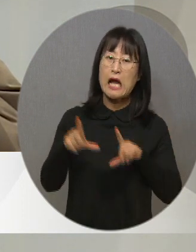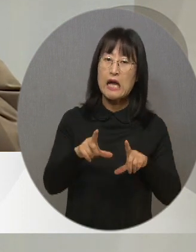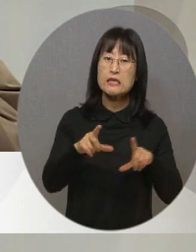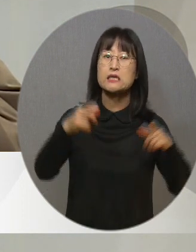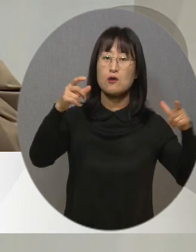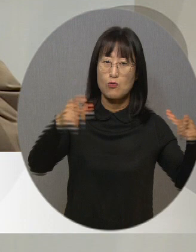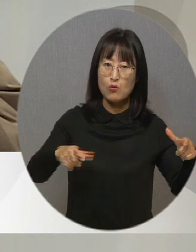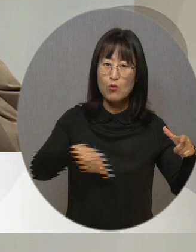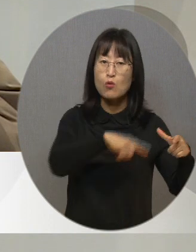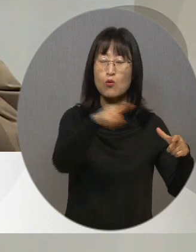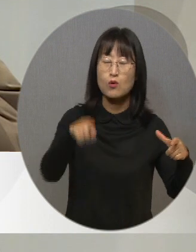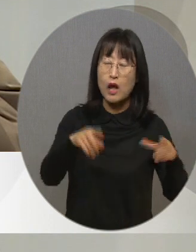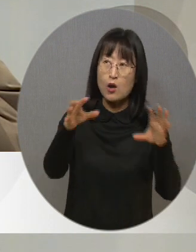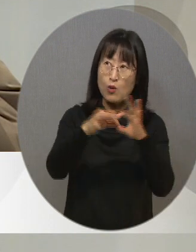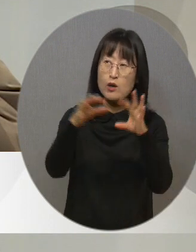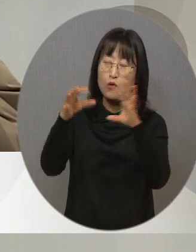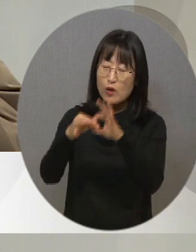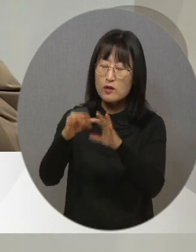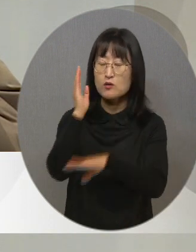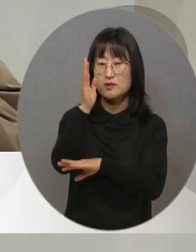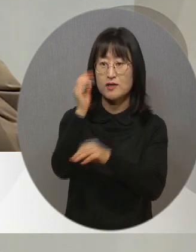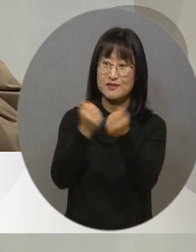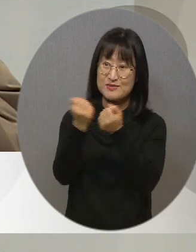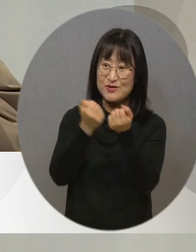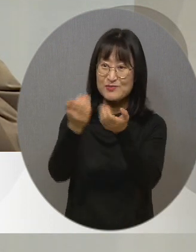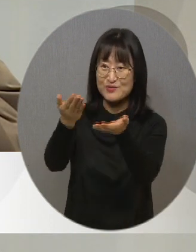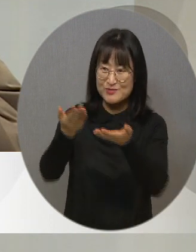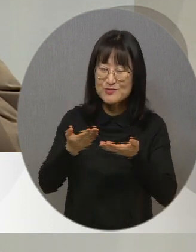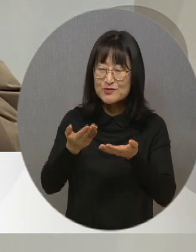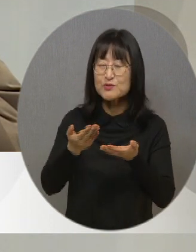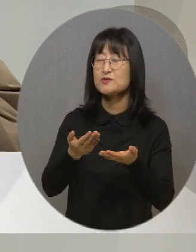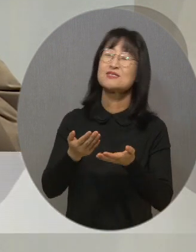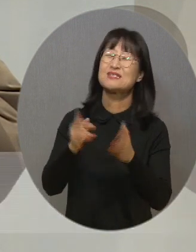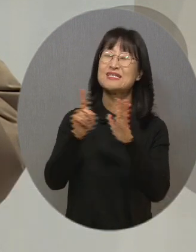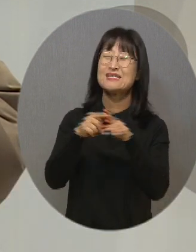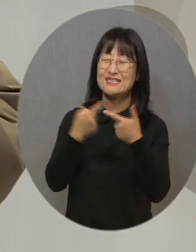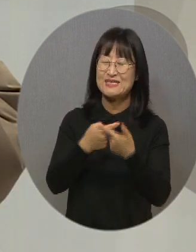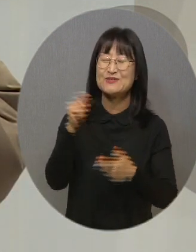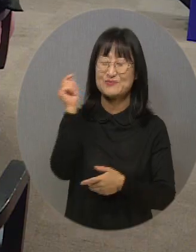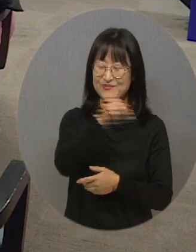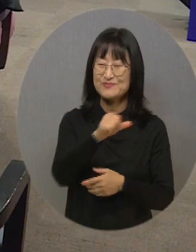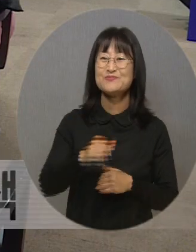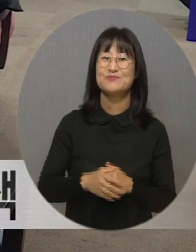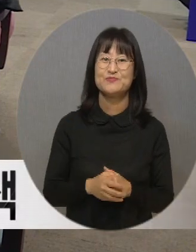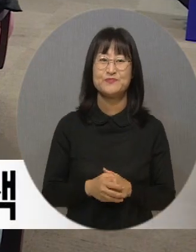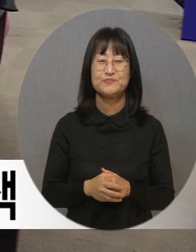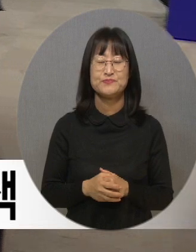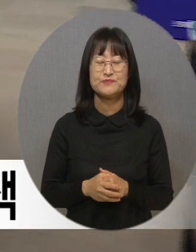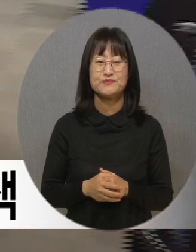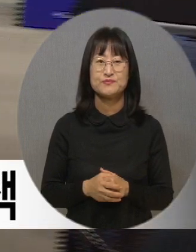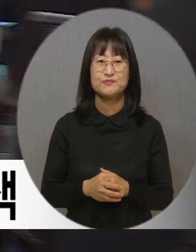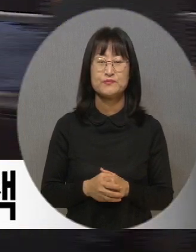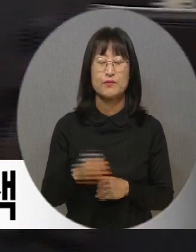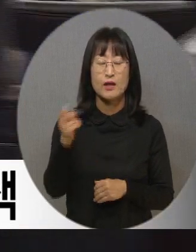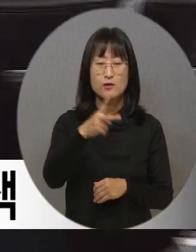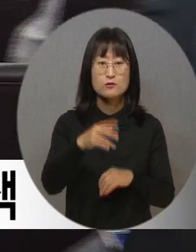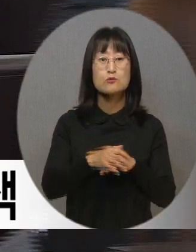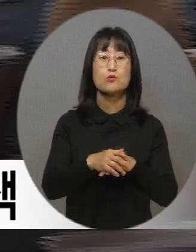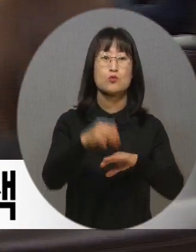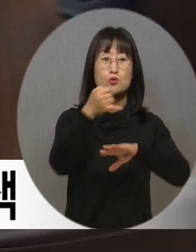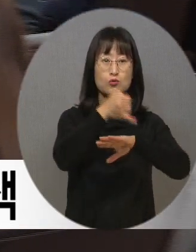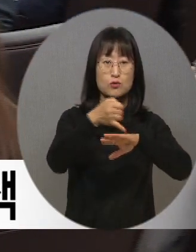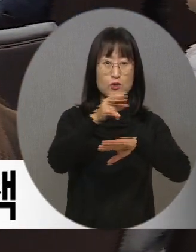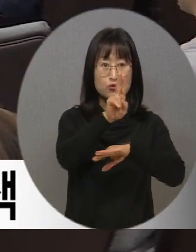이렇게 설명을 해주니까 조금 더 이해가 빠르게 쉽게 잘 된 것 같아요. 또한 유니버설 디자인의